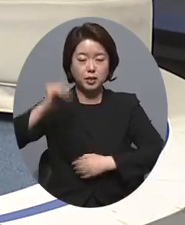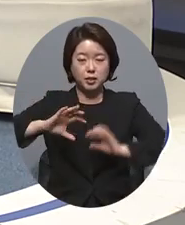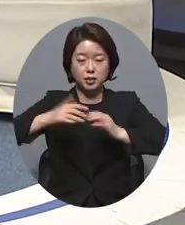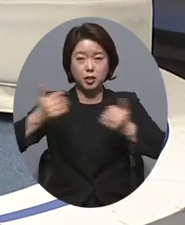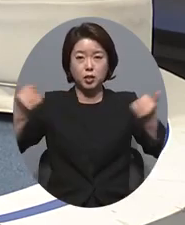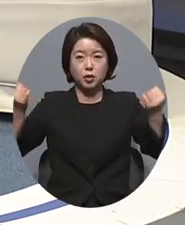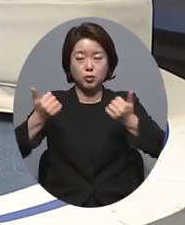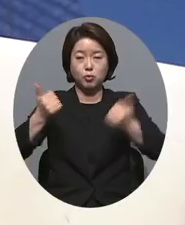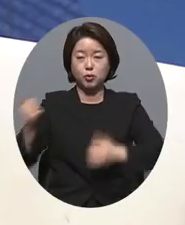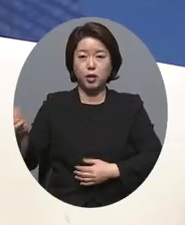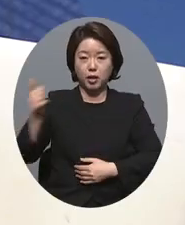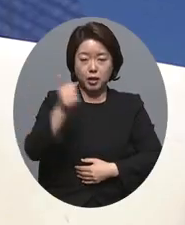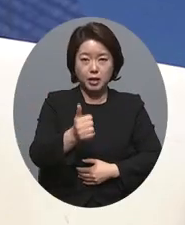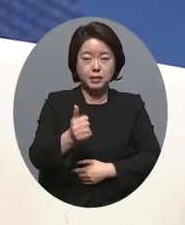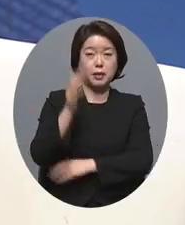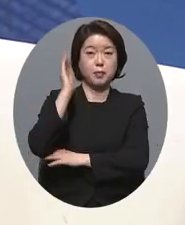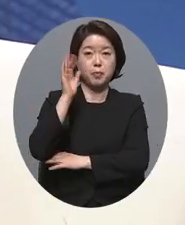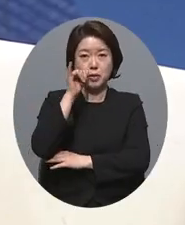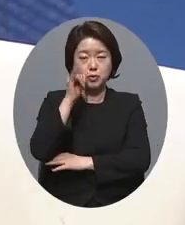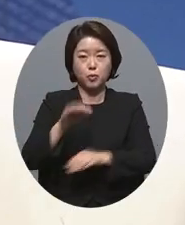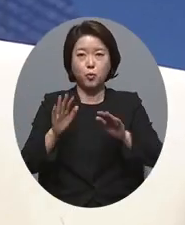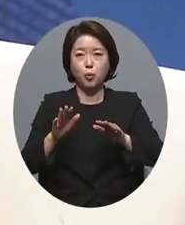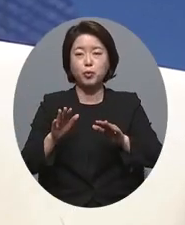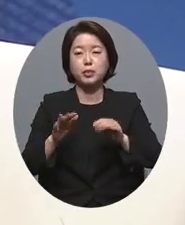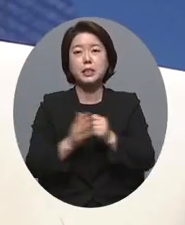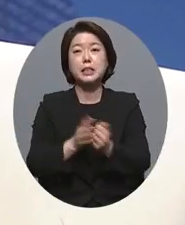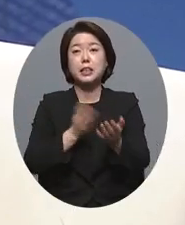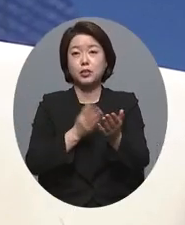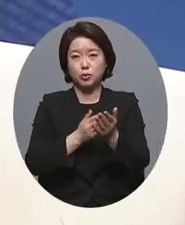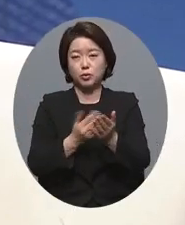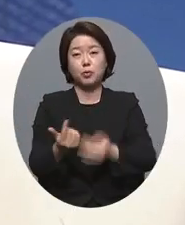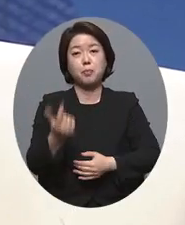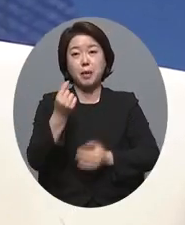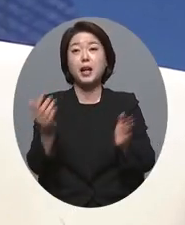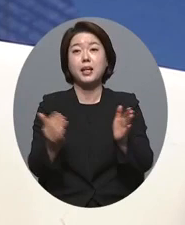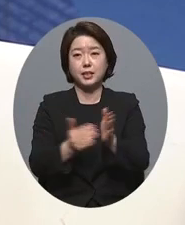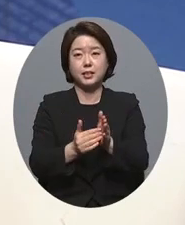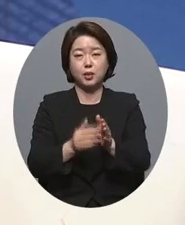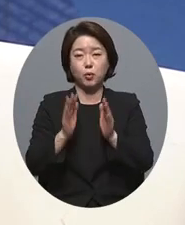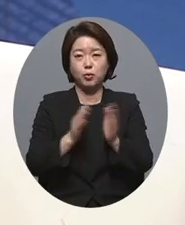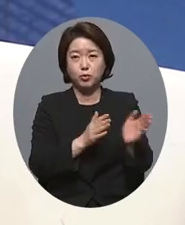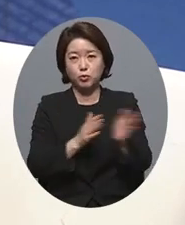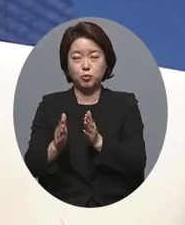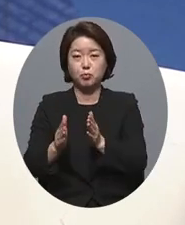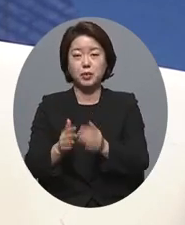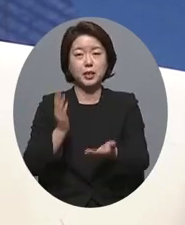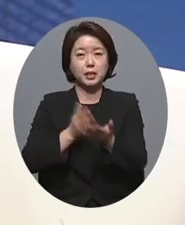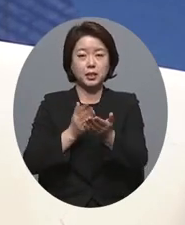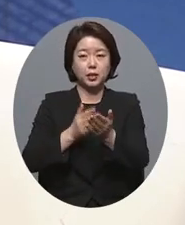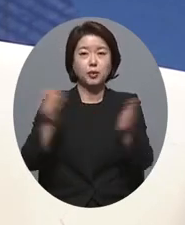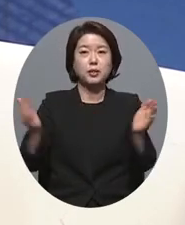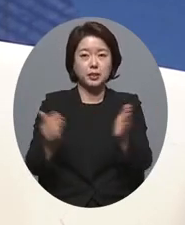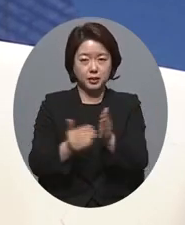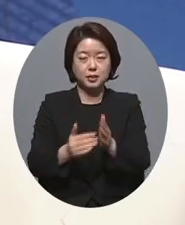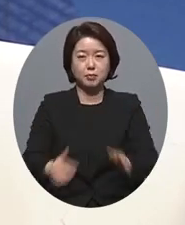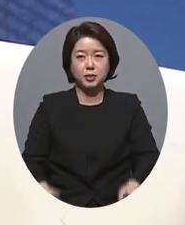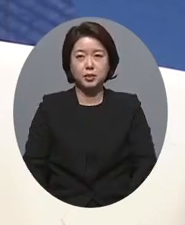시정연설이 있습니다. 때문에 오늘 신통방통은 조금 일찍 마무리하도록 하겠습니다. 오늘 준비한 신통방통 여기까지고요. 잠시 후에